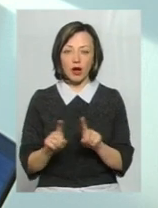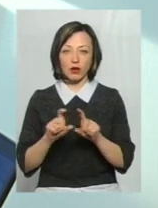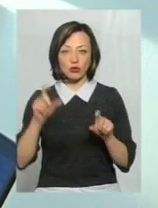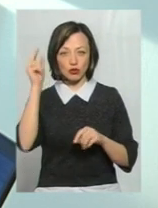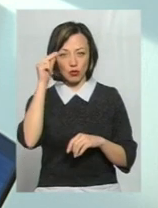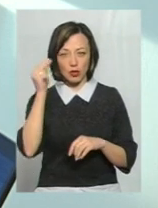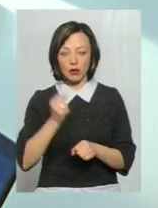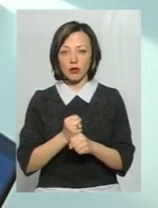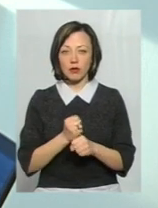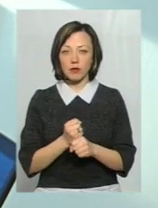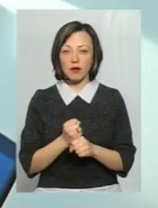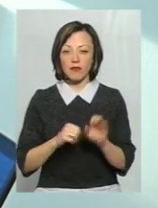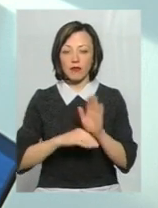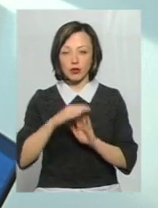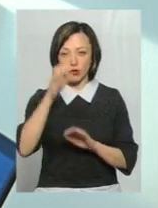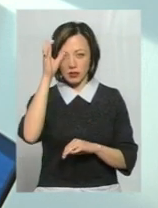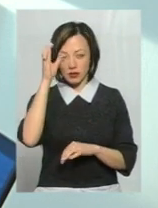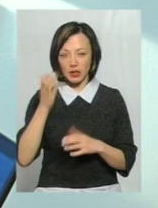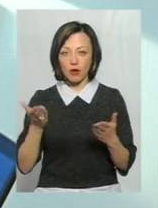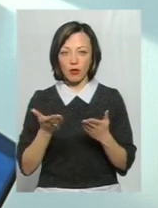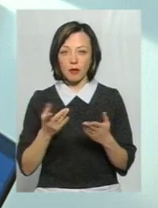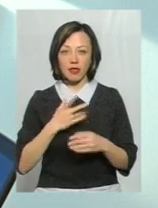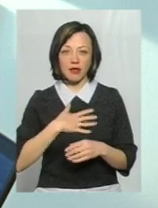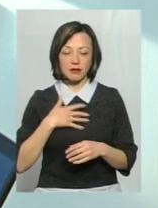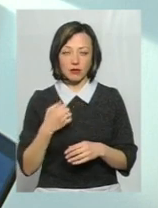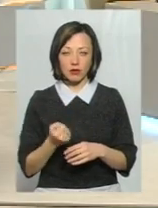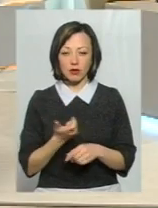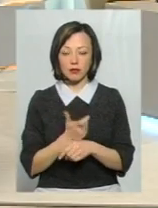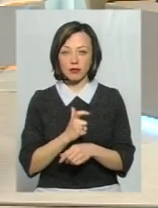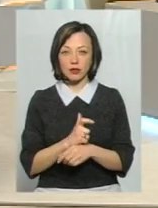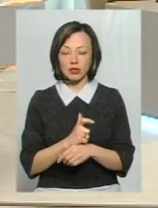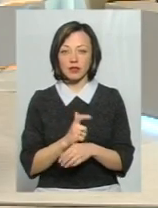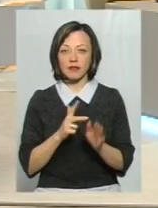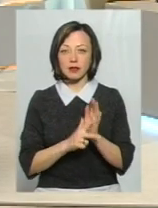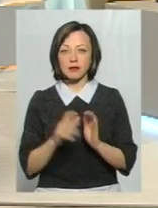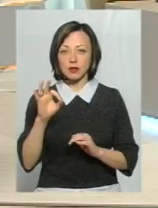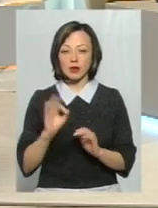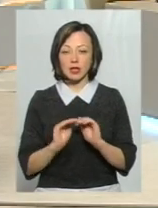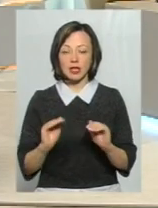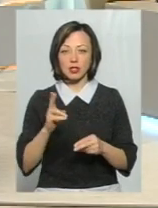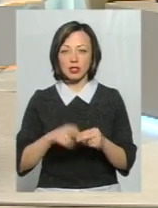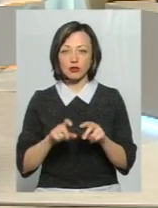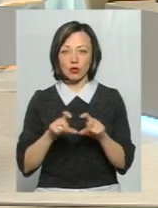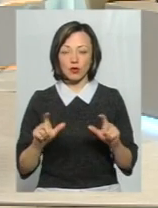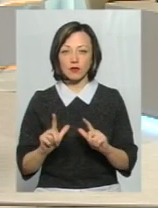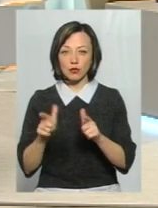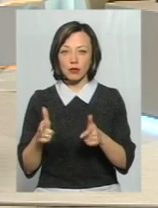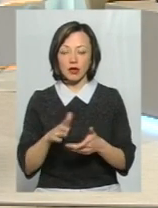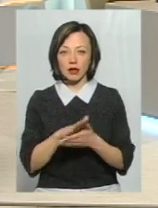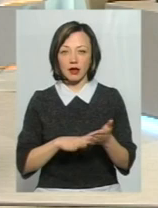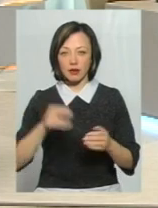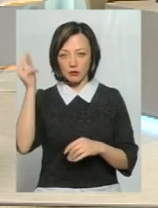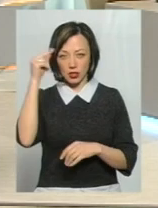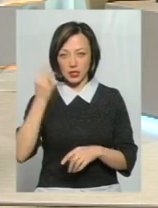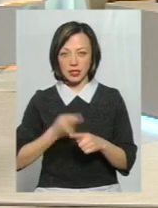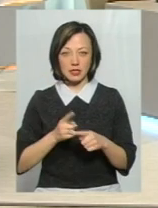сьогодні робимо вищу освіту, якою ми не задоволені, тому що більшість 80% дітей, які закінчують школи, вони йдуть далі вчитися.